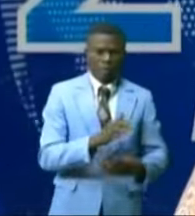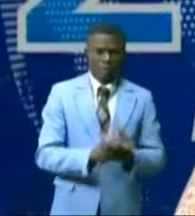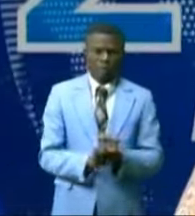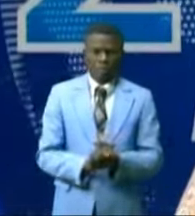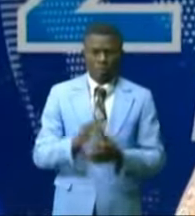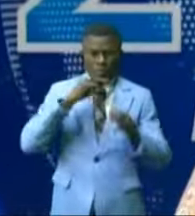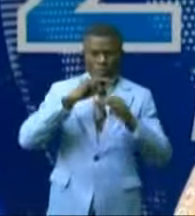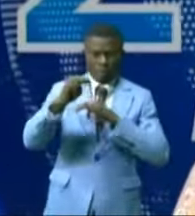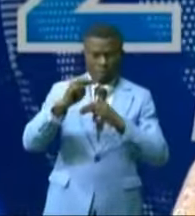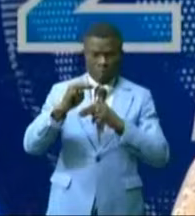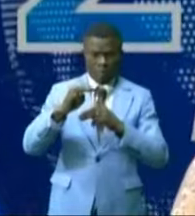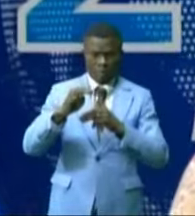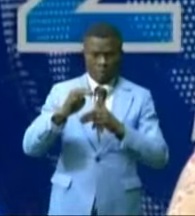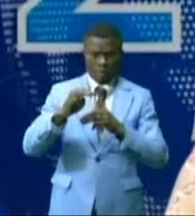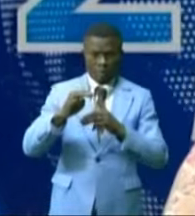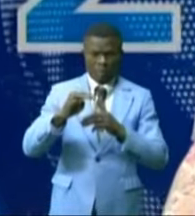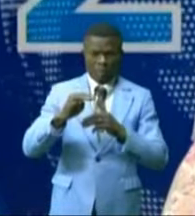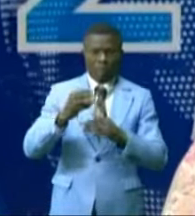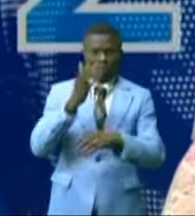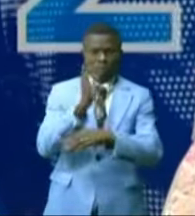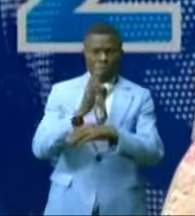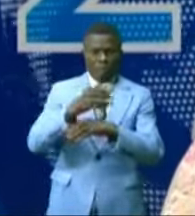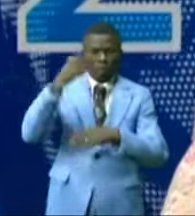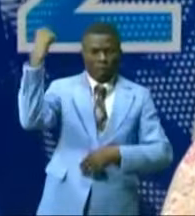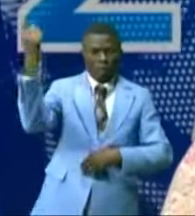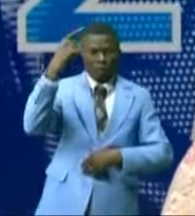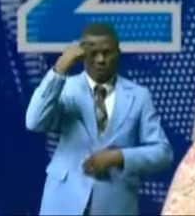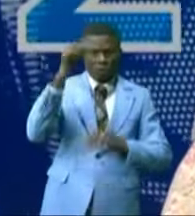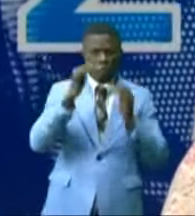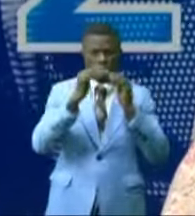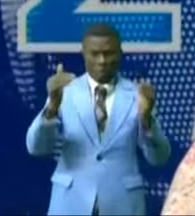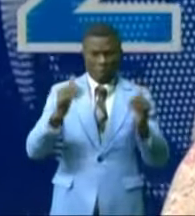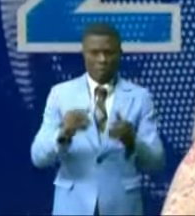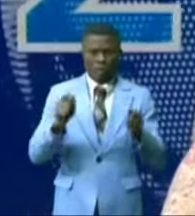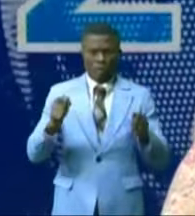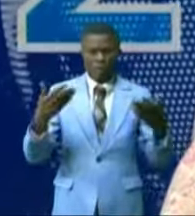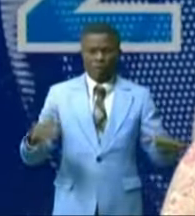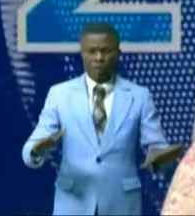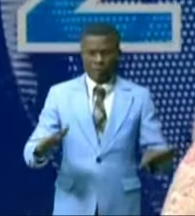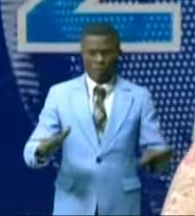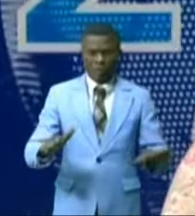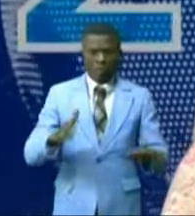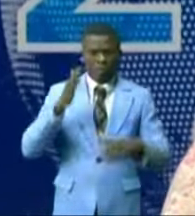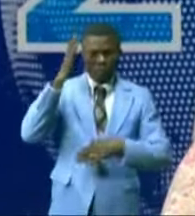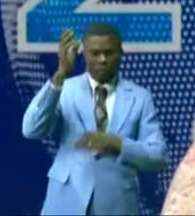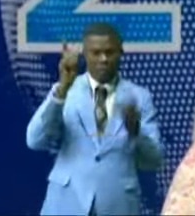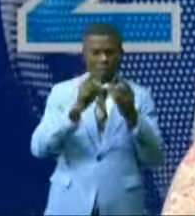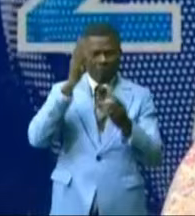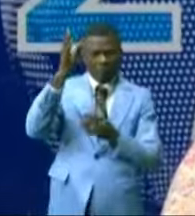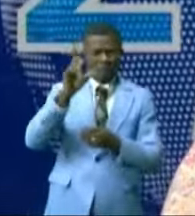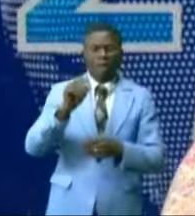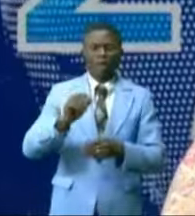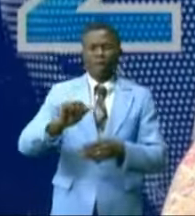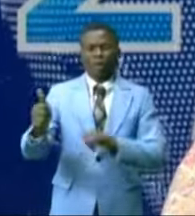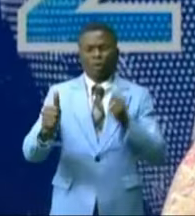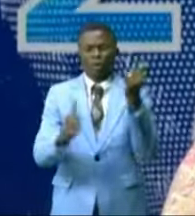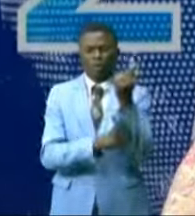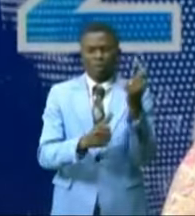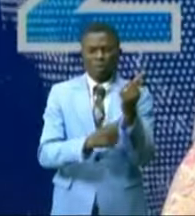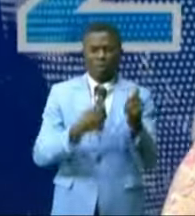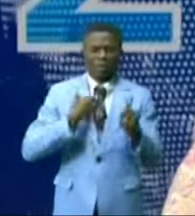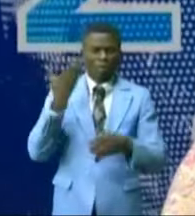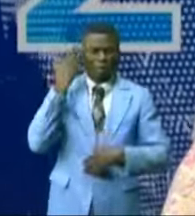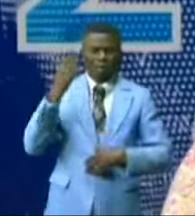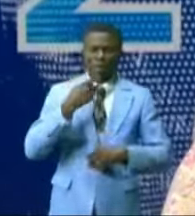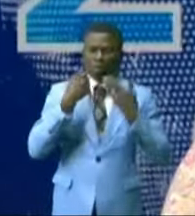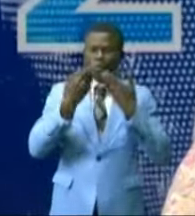Le message de Culpa, Conseil universel pour la paix. Ce journal est terminé. Prochain rendez-vous aux 23h avec Gaëtan Magalano. On se